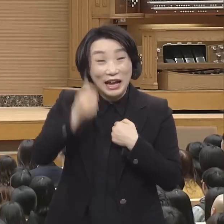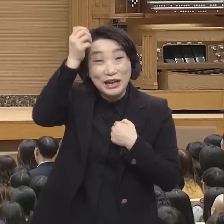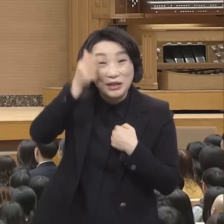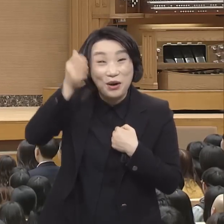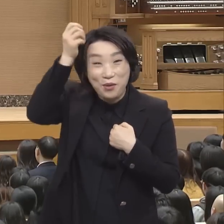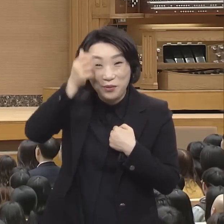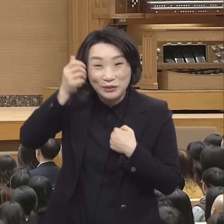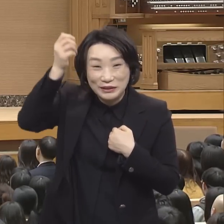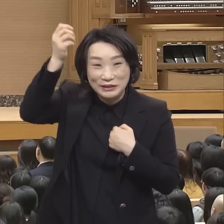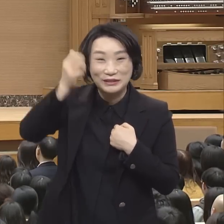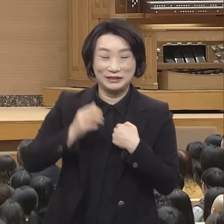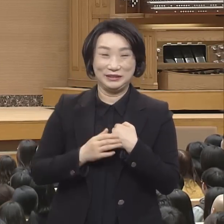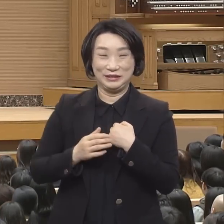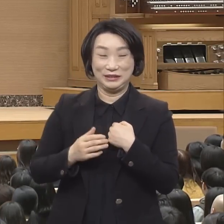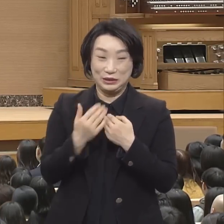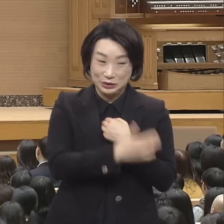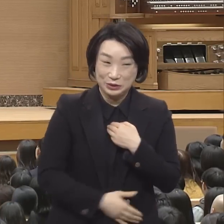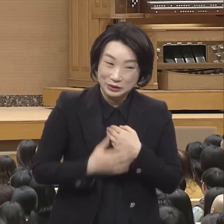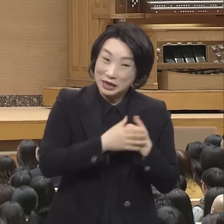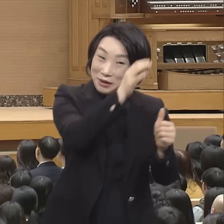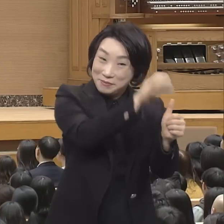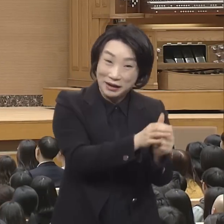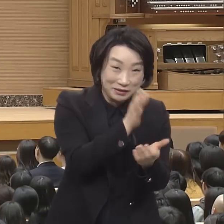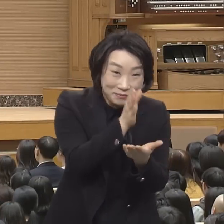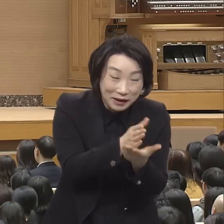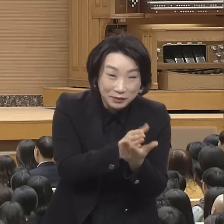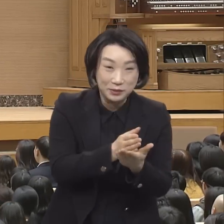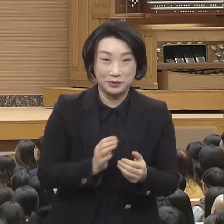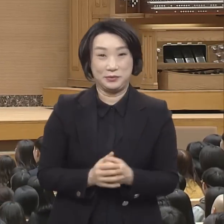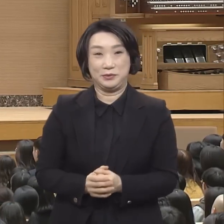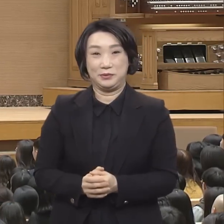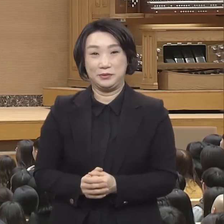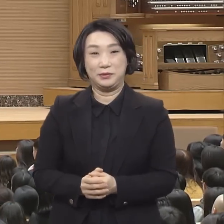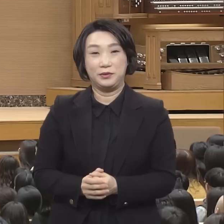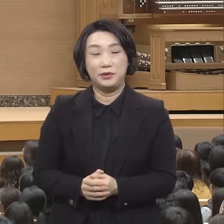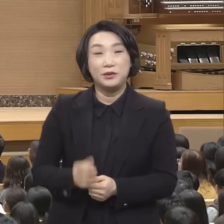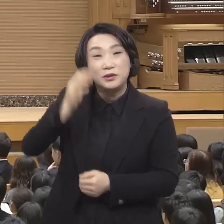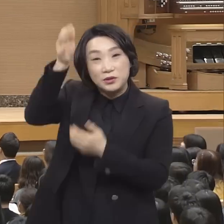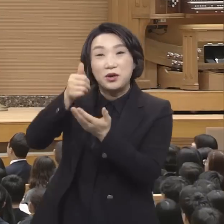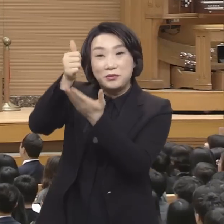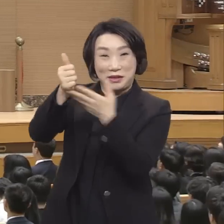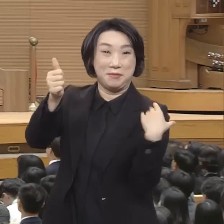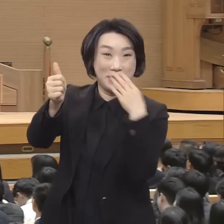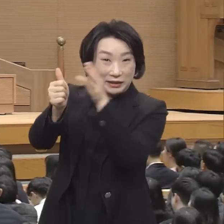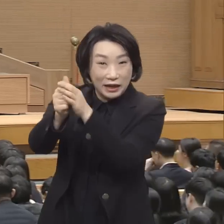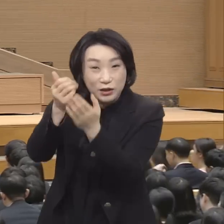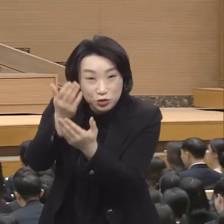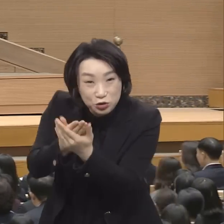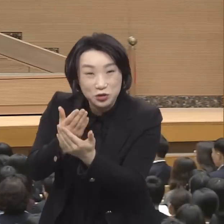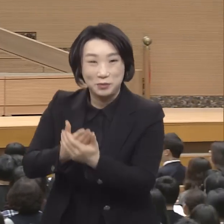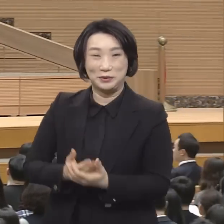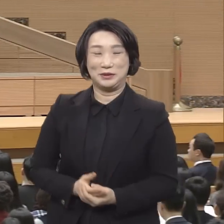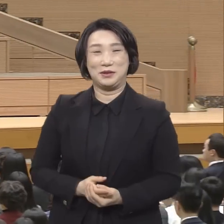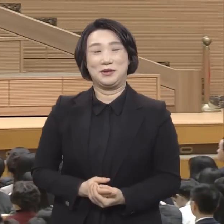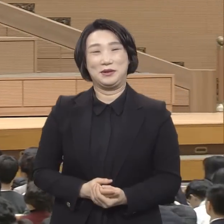영혼을 육신에게 맡기지 않고 성령에게 맡기게 하옵소서.